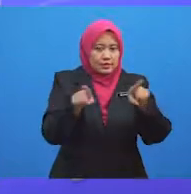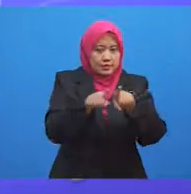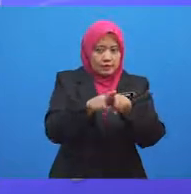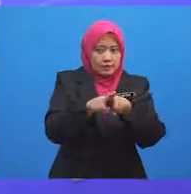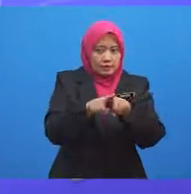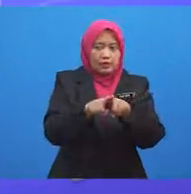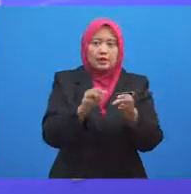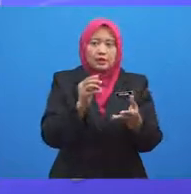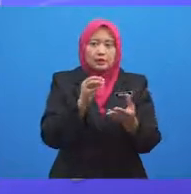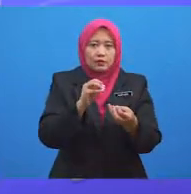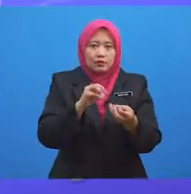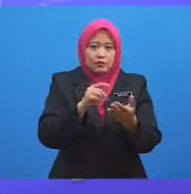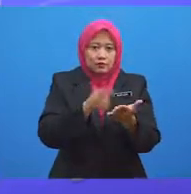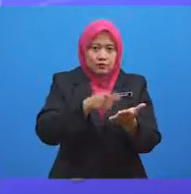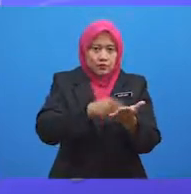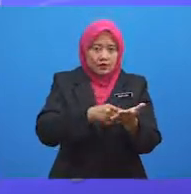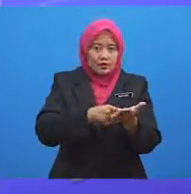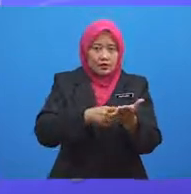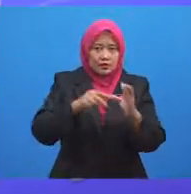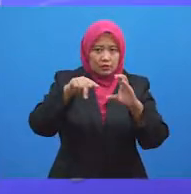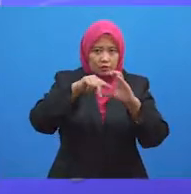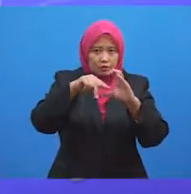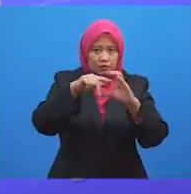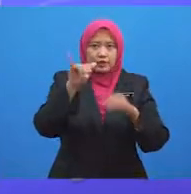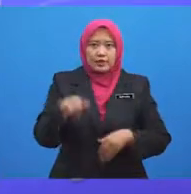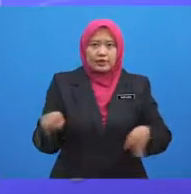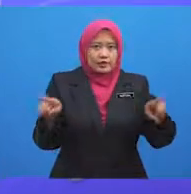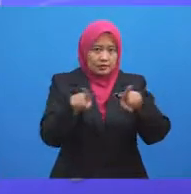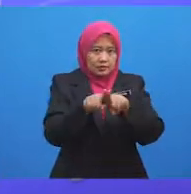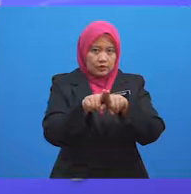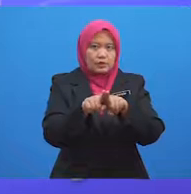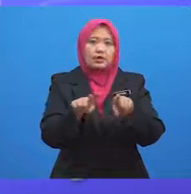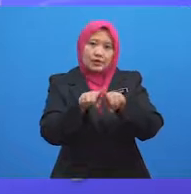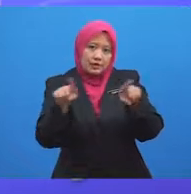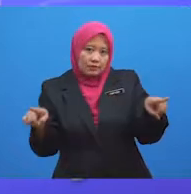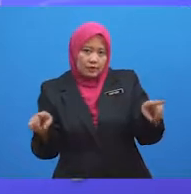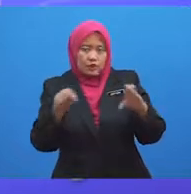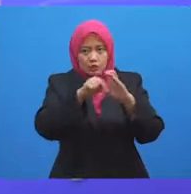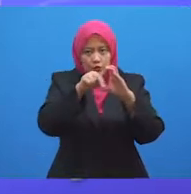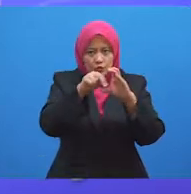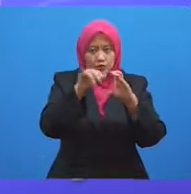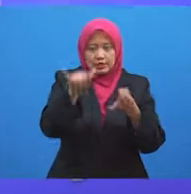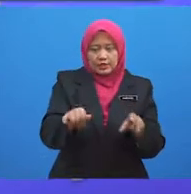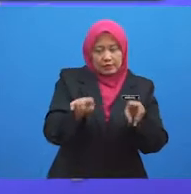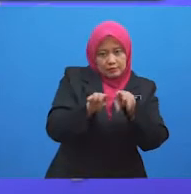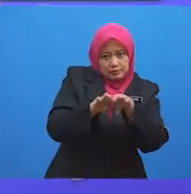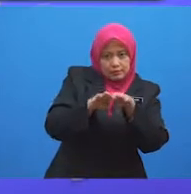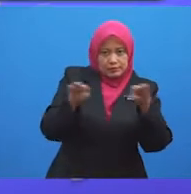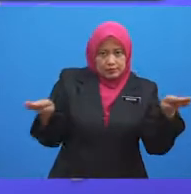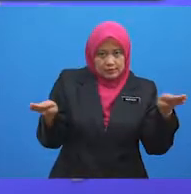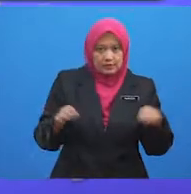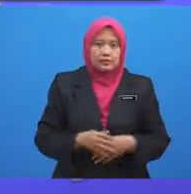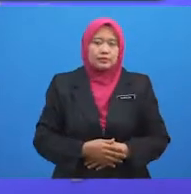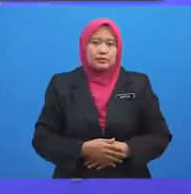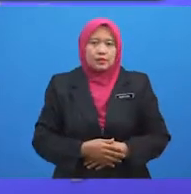tetapi bilangan neutron yang berbeza. Isotop bagi unsur-unsur yang